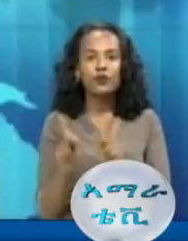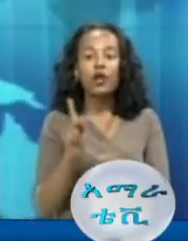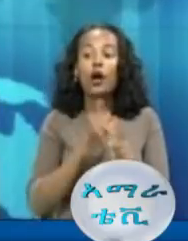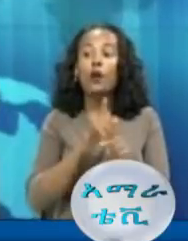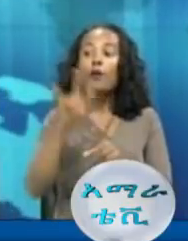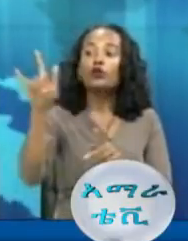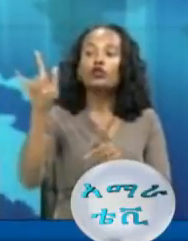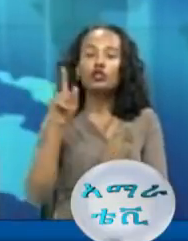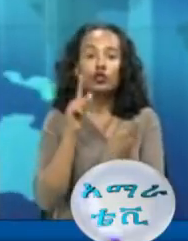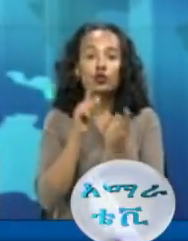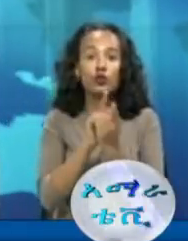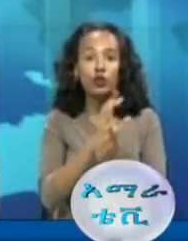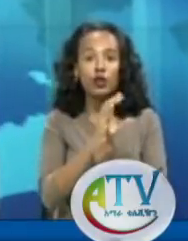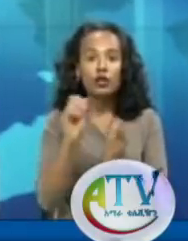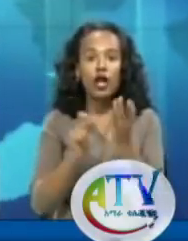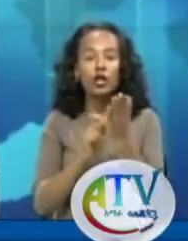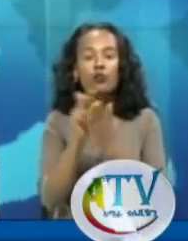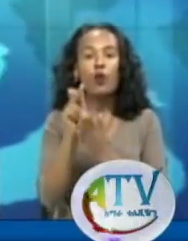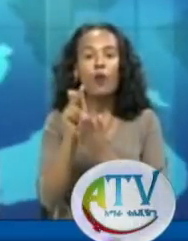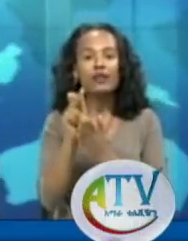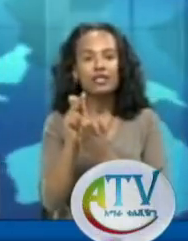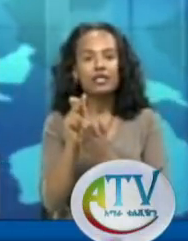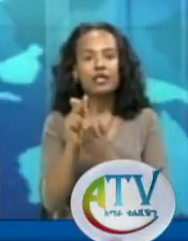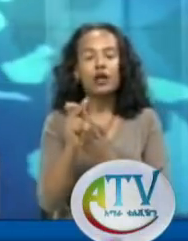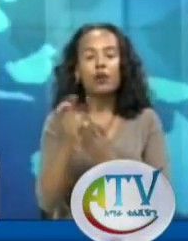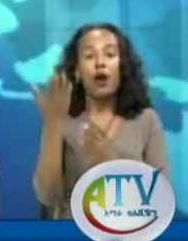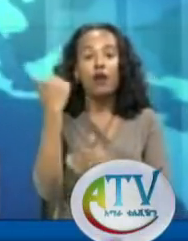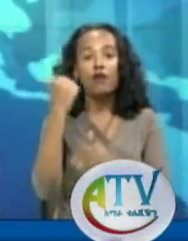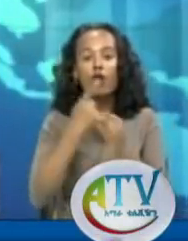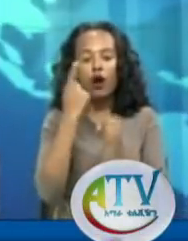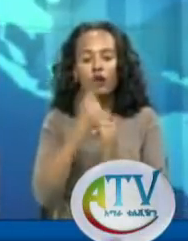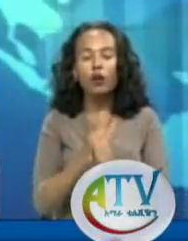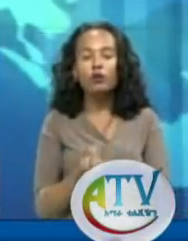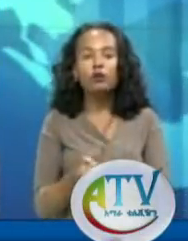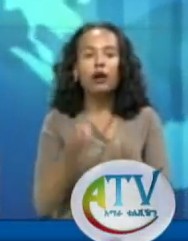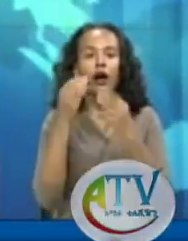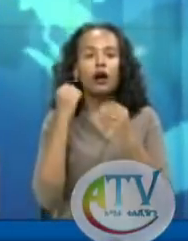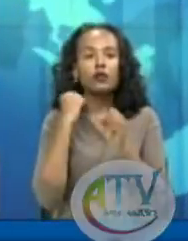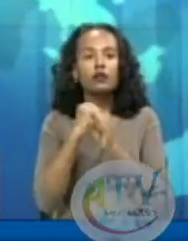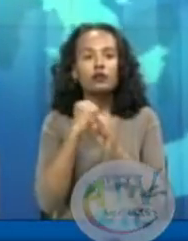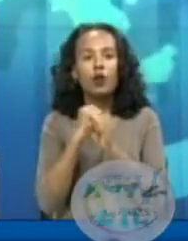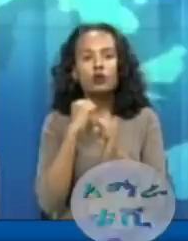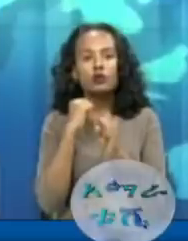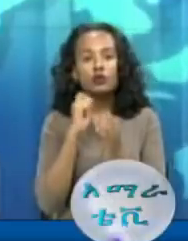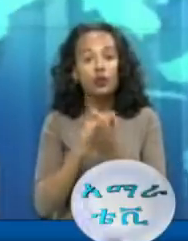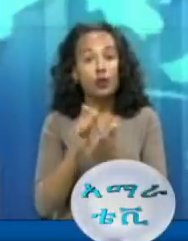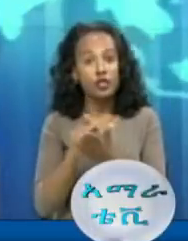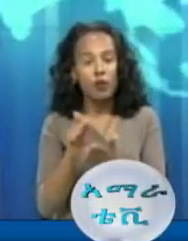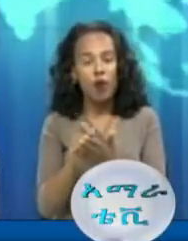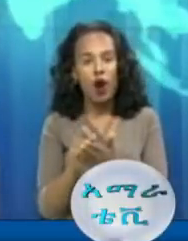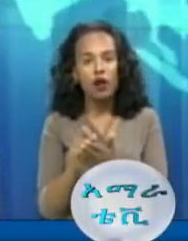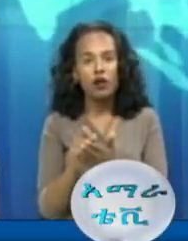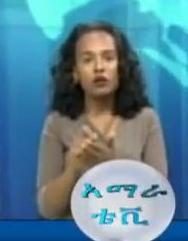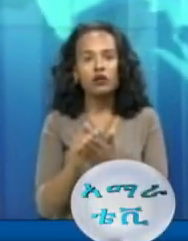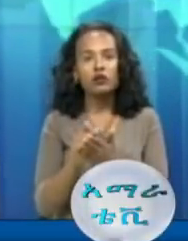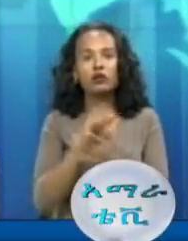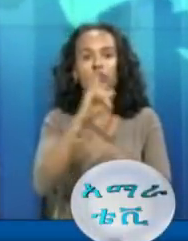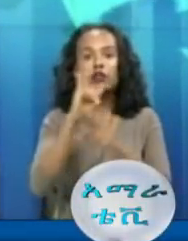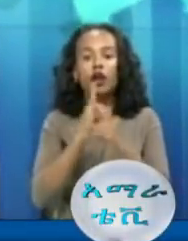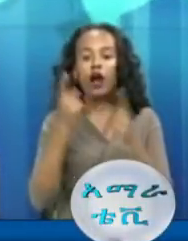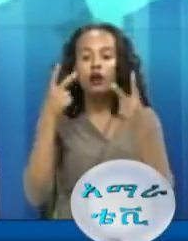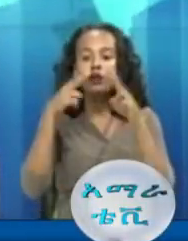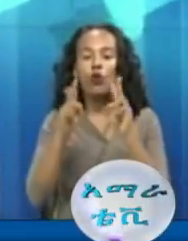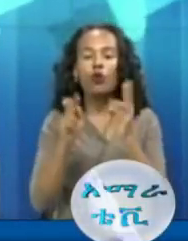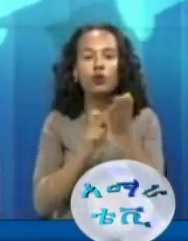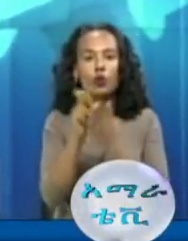በውጭ ግንኙነትና ዲፕሎማሲ ባለፈው አንድ ዓመት በርካታ ስኬቶች ተመዝግበዋል። ዜጋ ተኮር